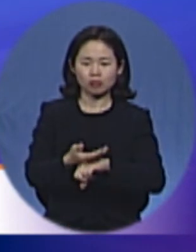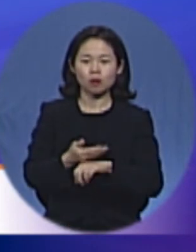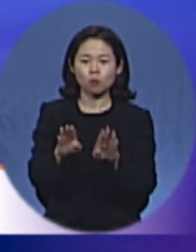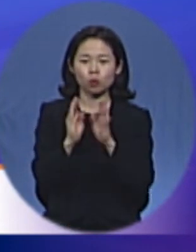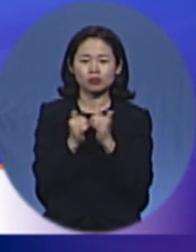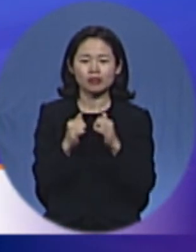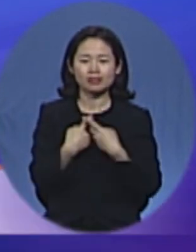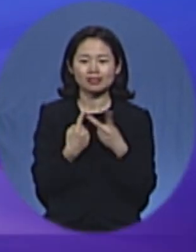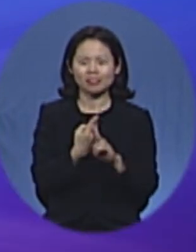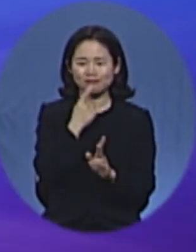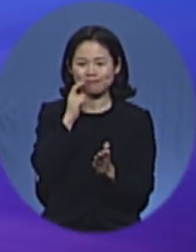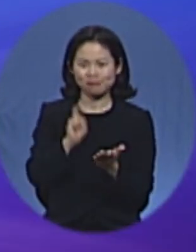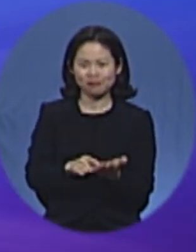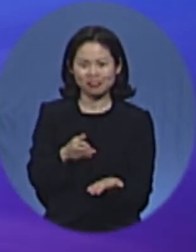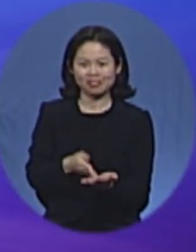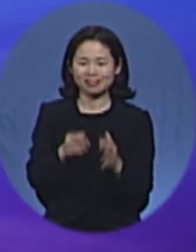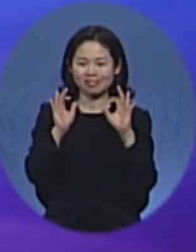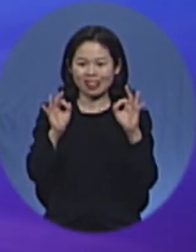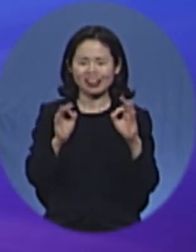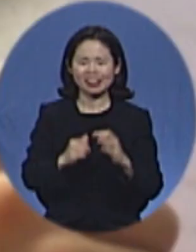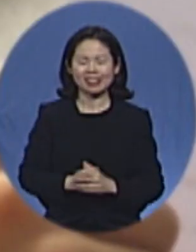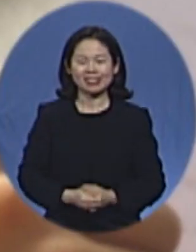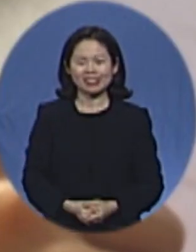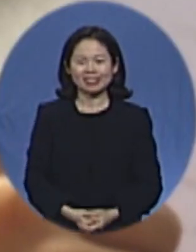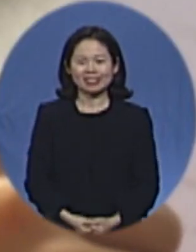뉴스 함께 보시죠.